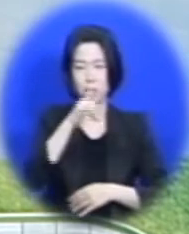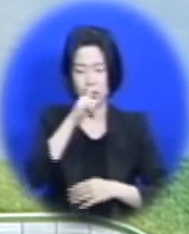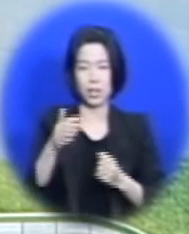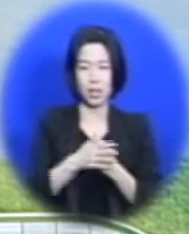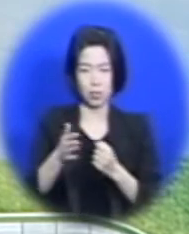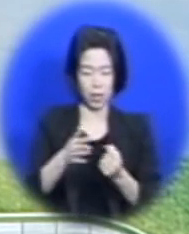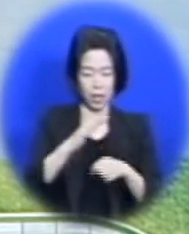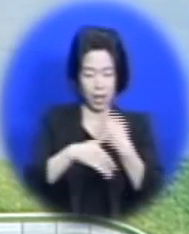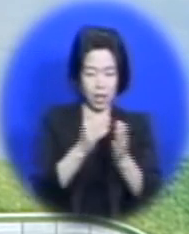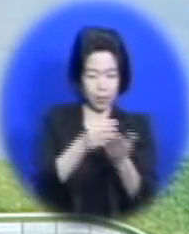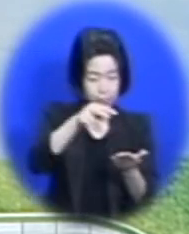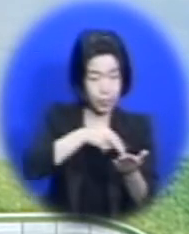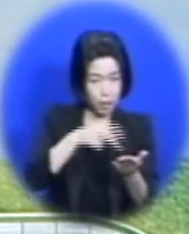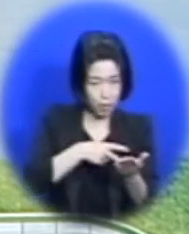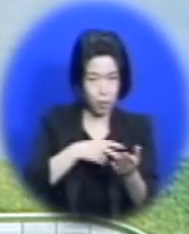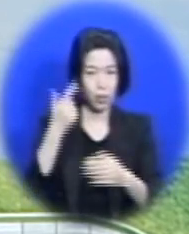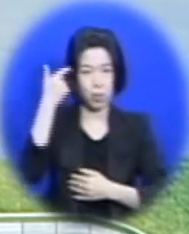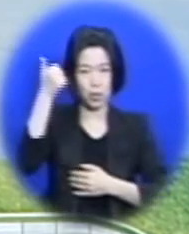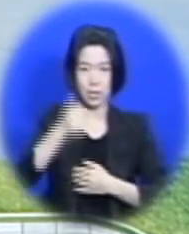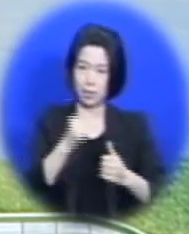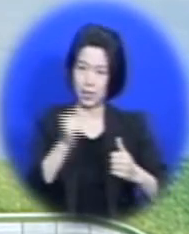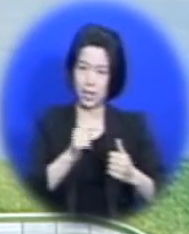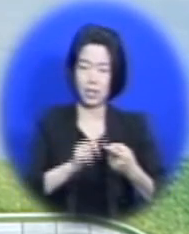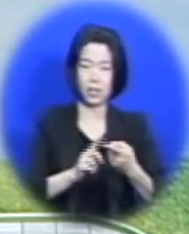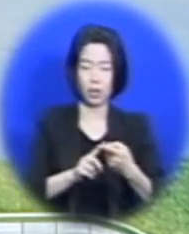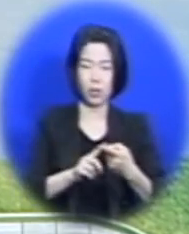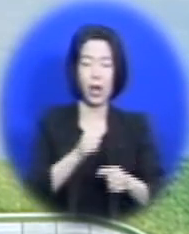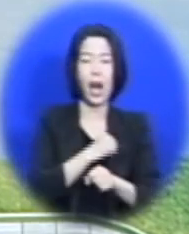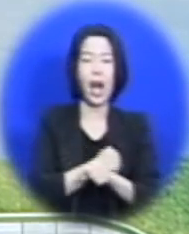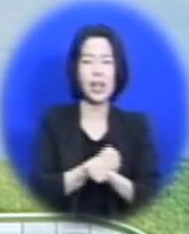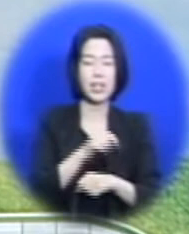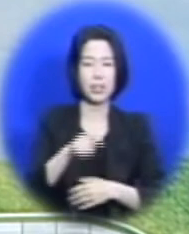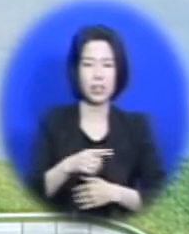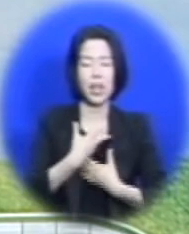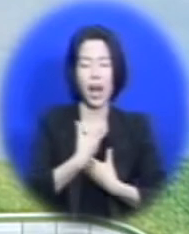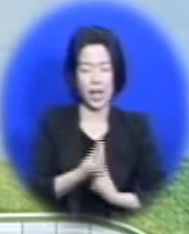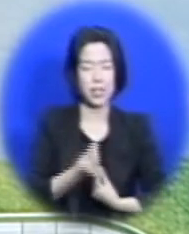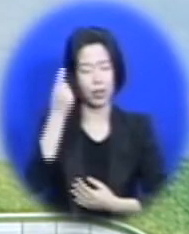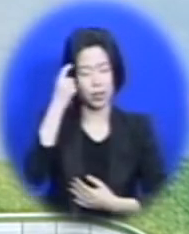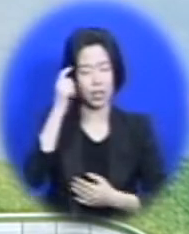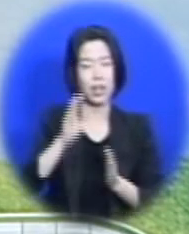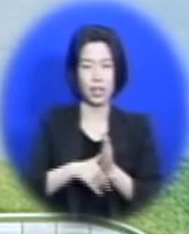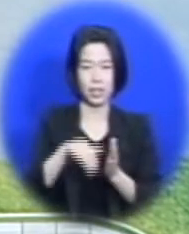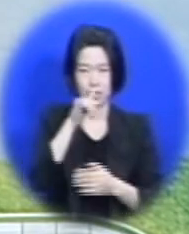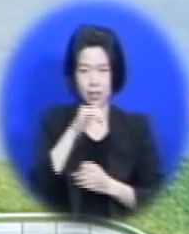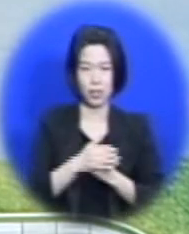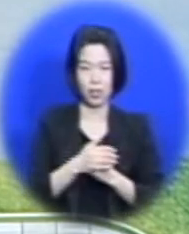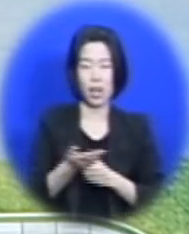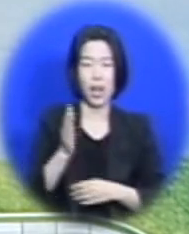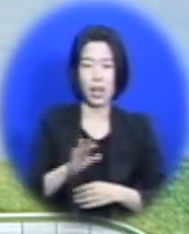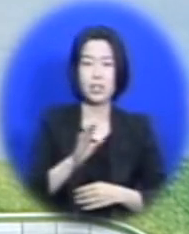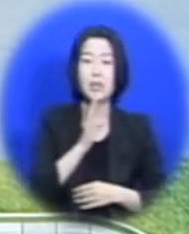읽고 목사님 시키는 대로 하는 것이 가장 안전하다고 생각할 수도 있었습니다. 그러나 실제로